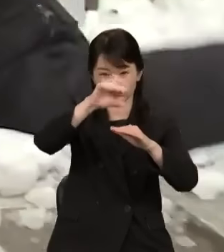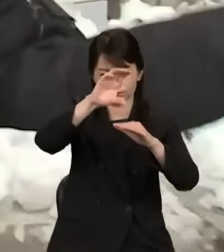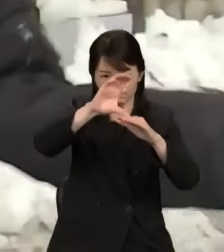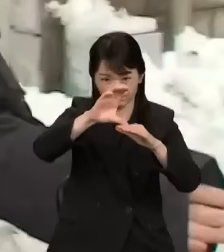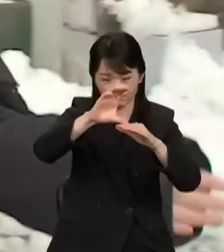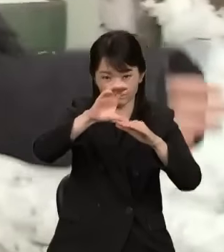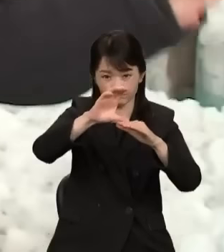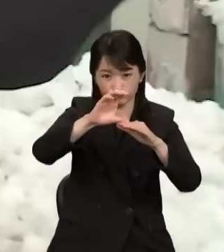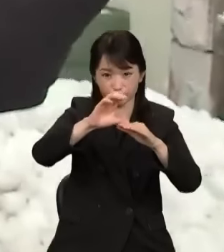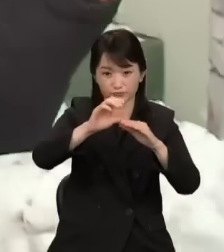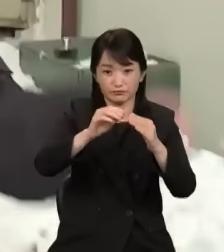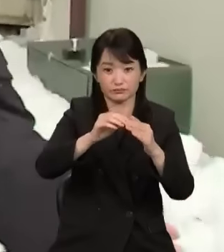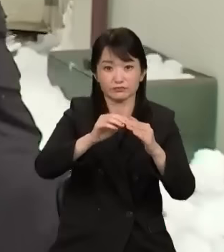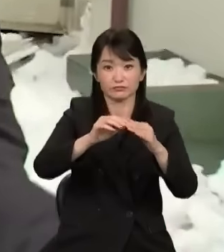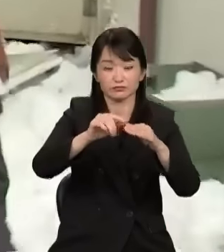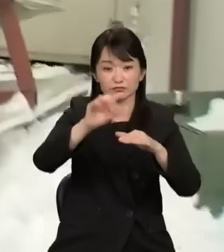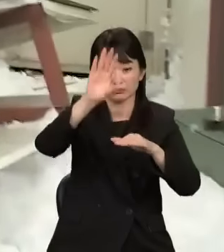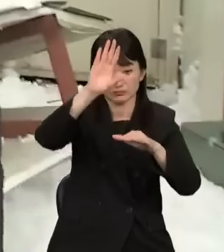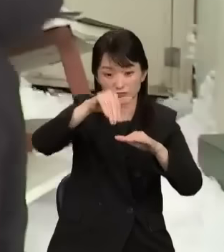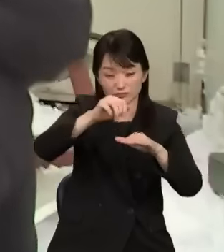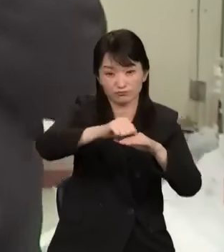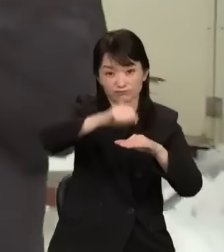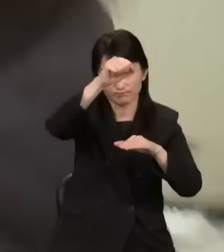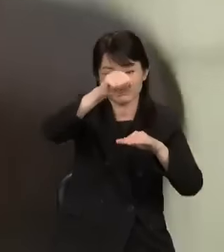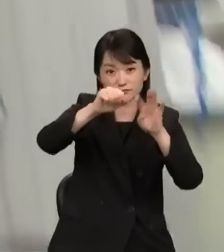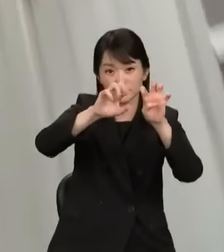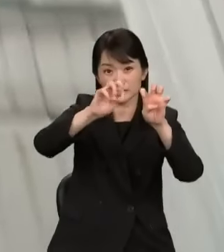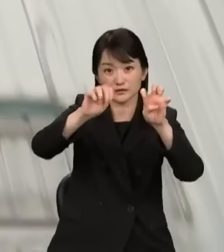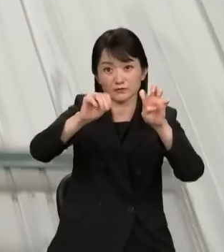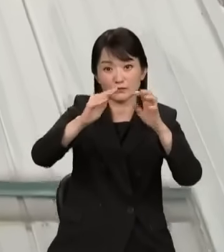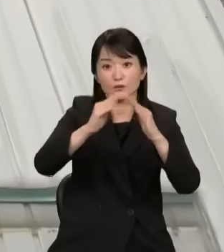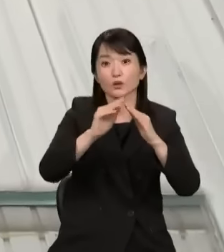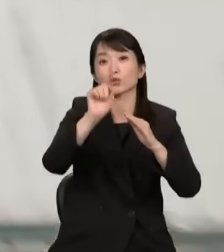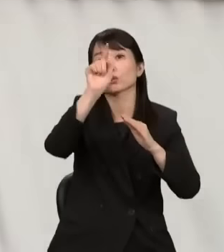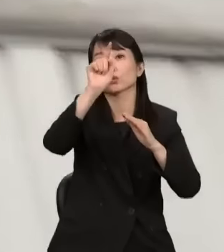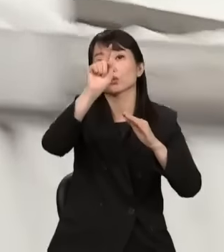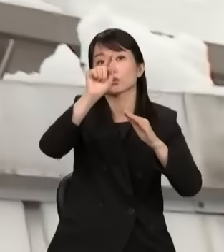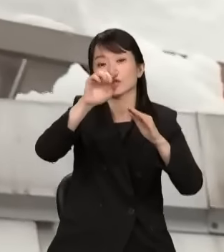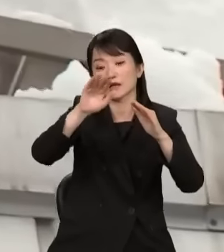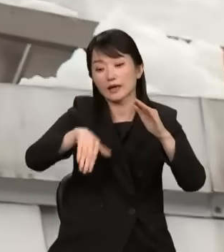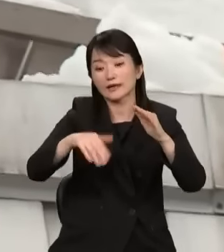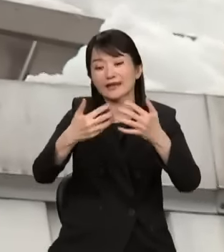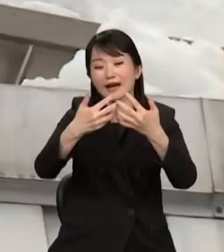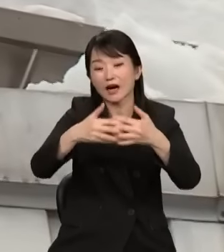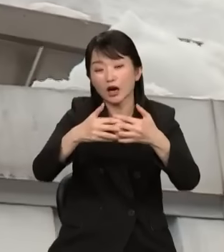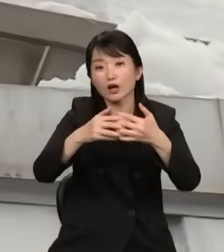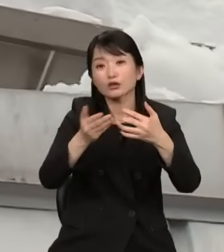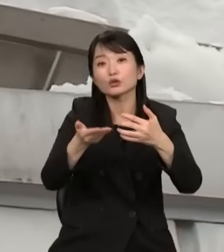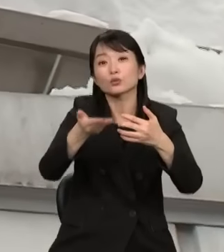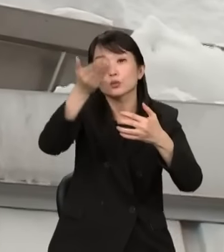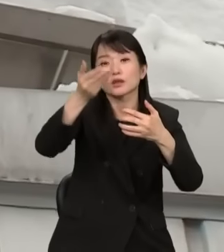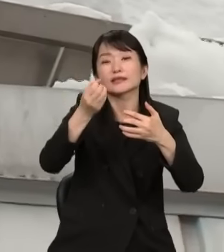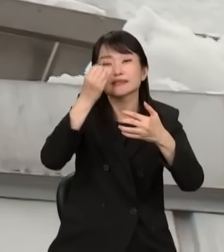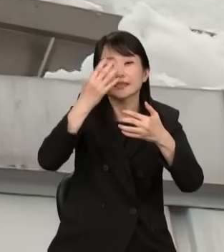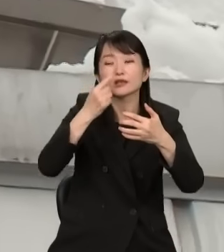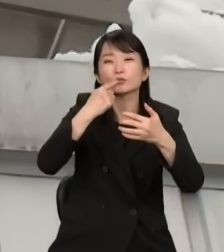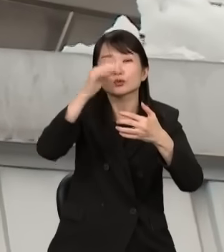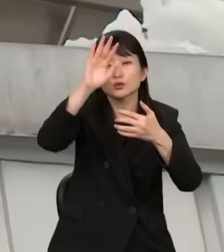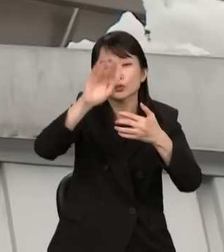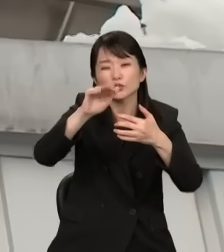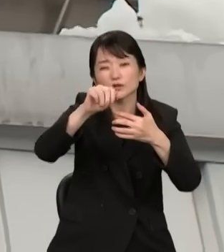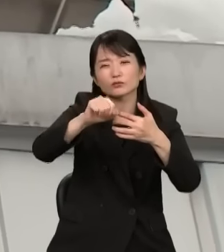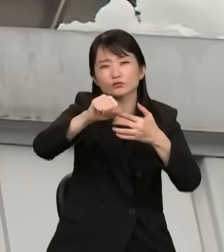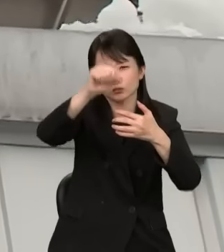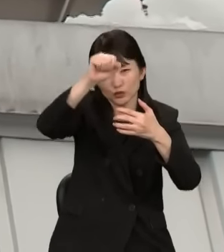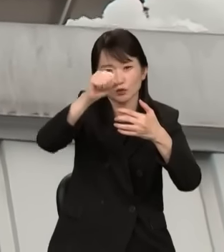이곳에는 40cm가 넘는 눈이 쌓여 있는데요. 지붕 위를 보시면 가장 아래에는 얼음이 얼어 있고 그 위로 또 새로운 눈이 층층이 쌓여